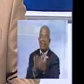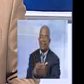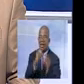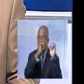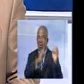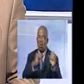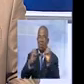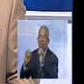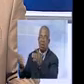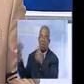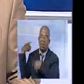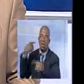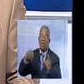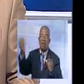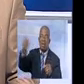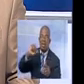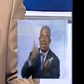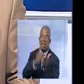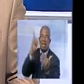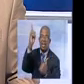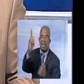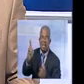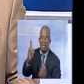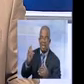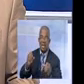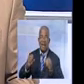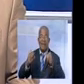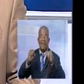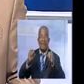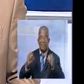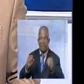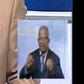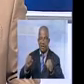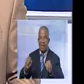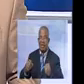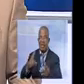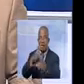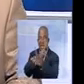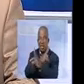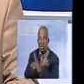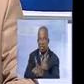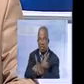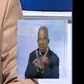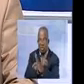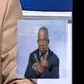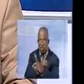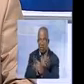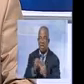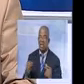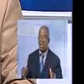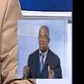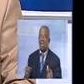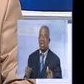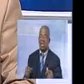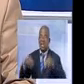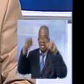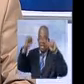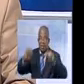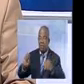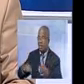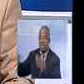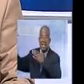séminaire atelier avec pour thème efficacité de la fonction contrôle dans un contexte de séparation de pouvoir et de